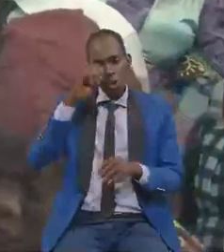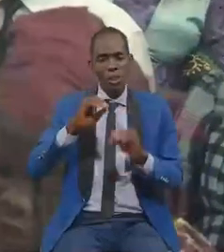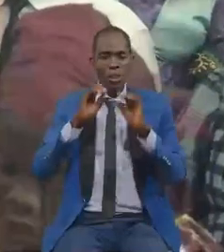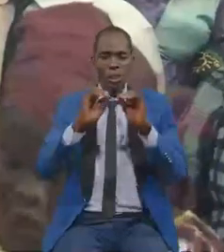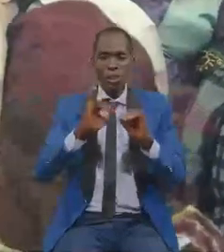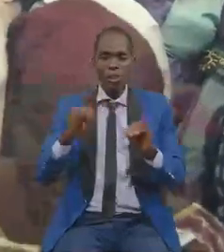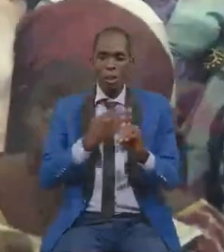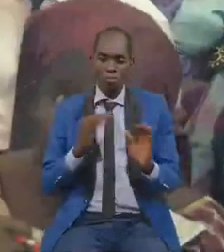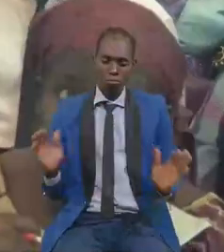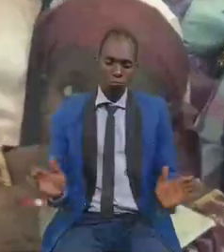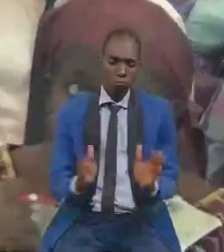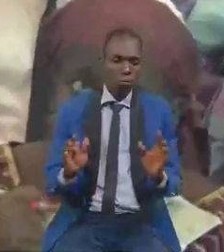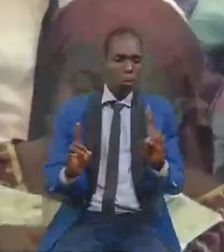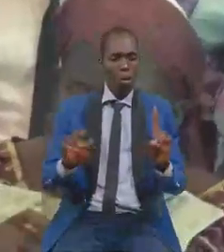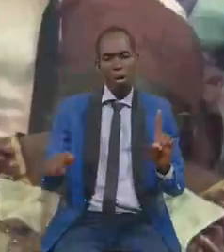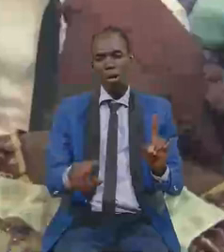les uns les autres.